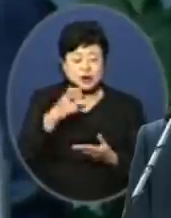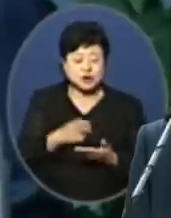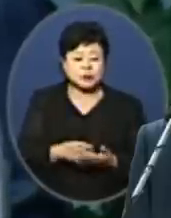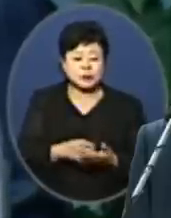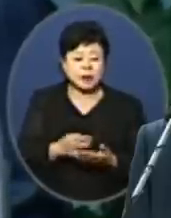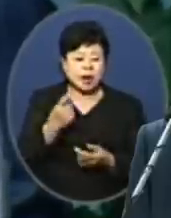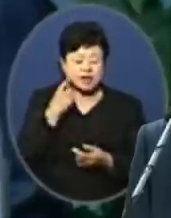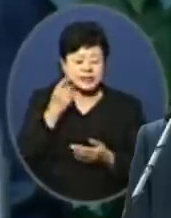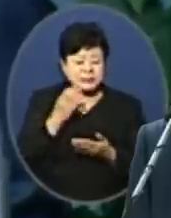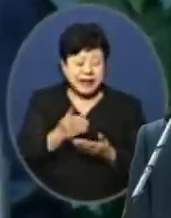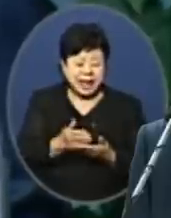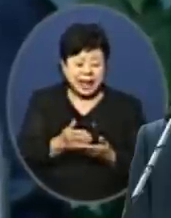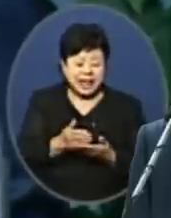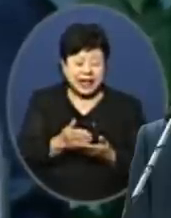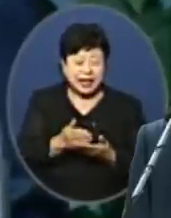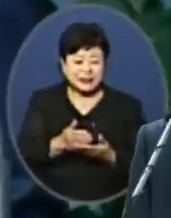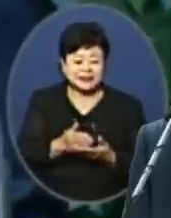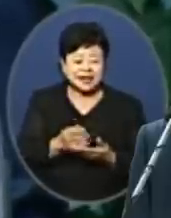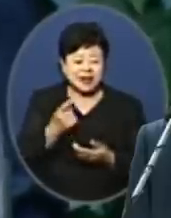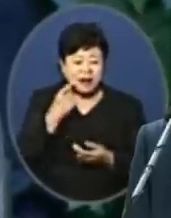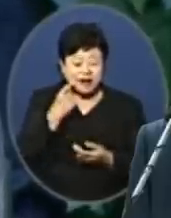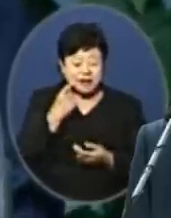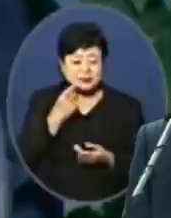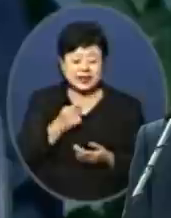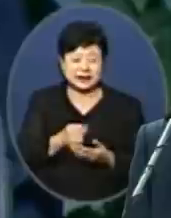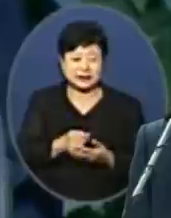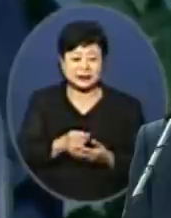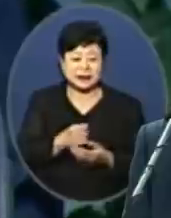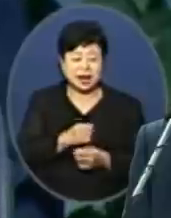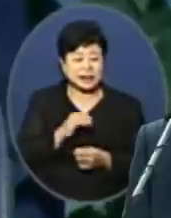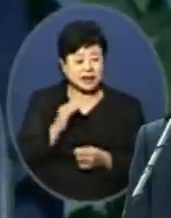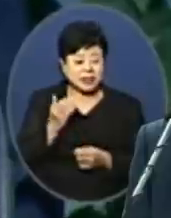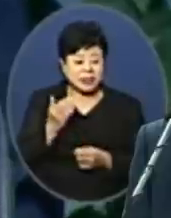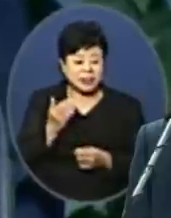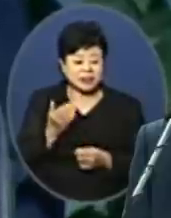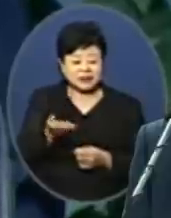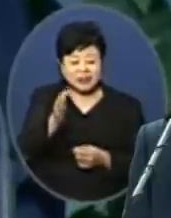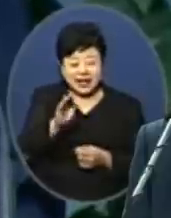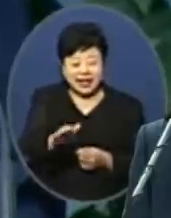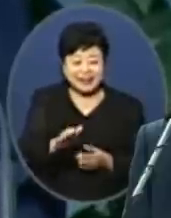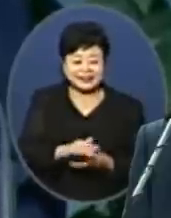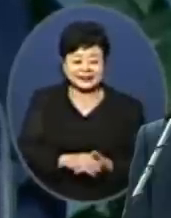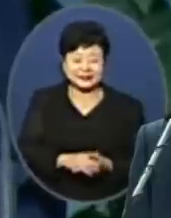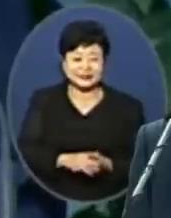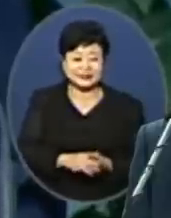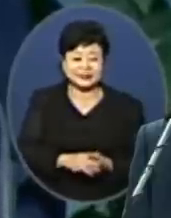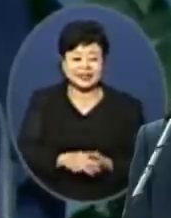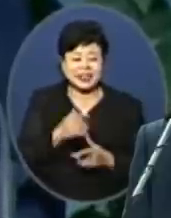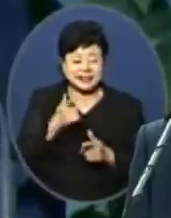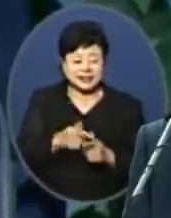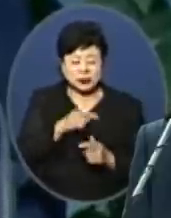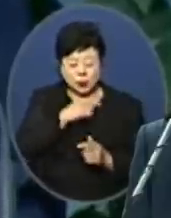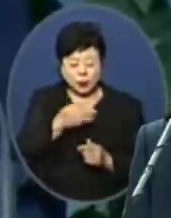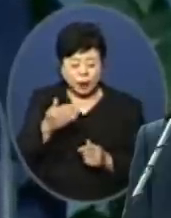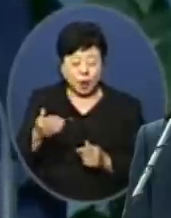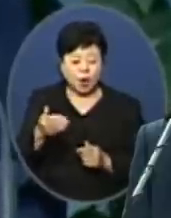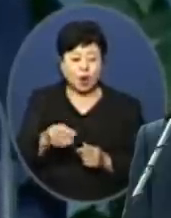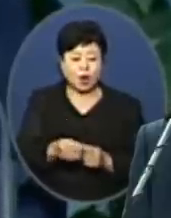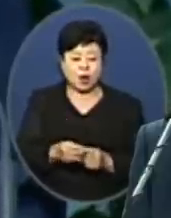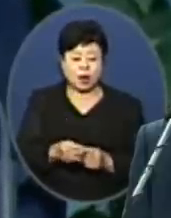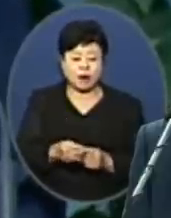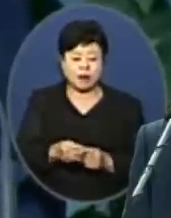율법에서 거짓말을 하지 말라 했는데 거짓말을 하거든. 그런데 예수의 보혈을 믿고